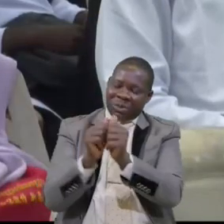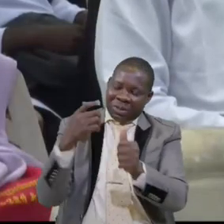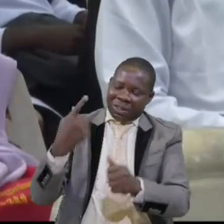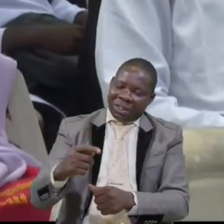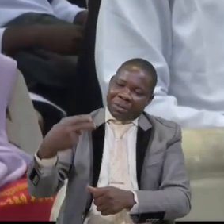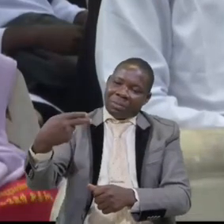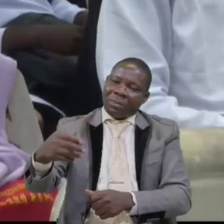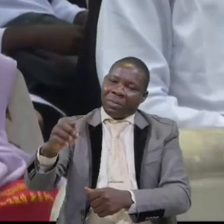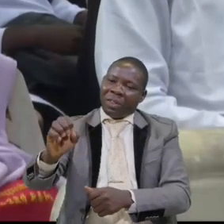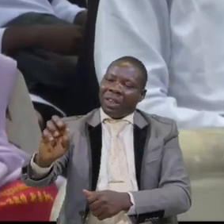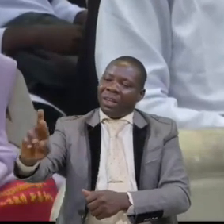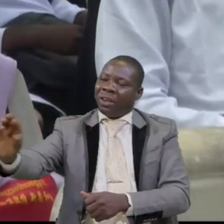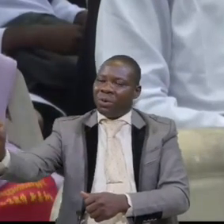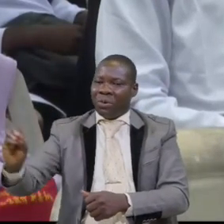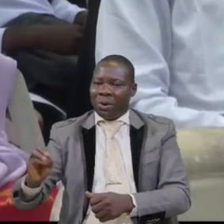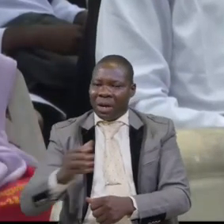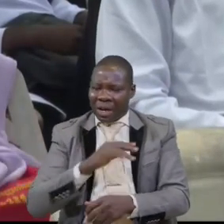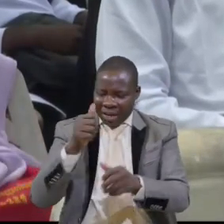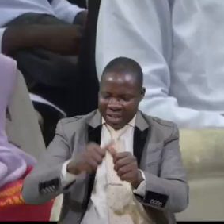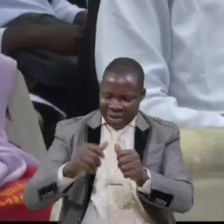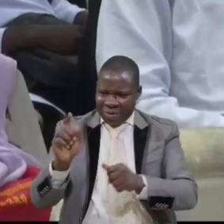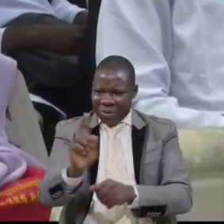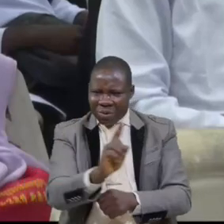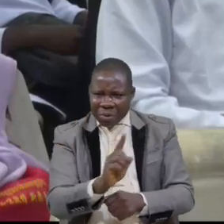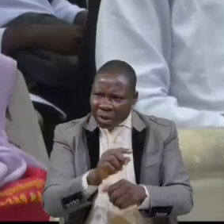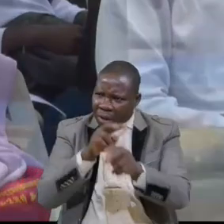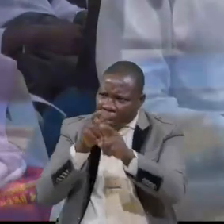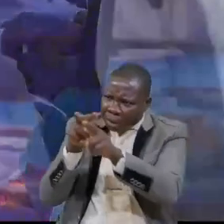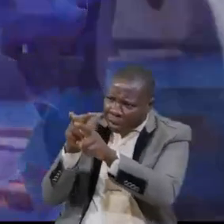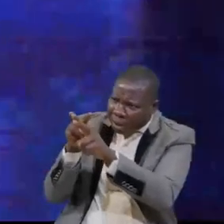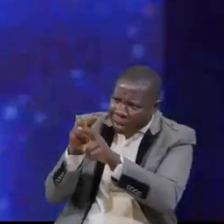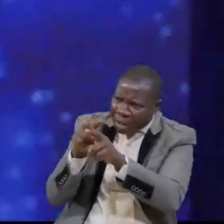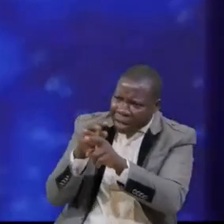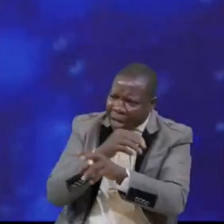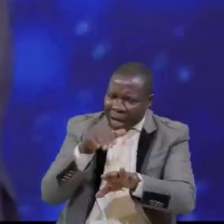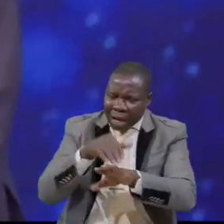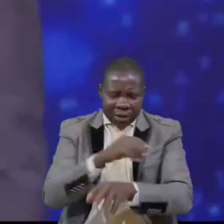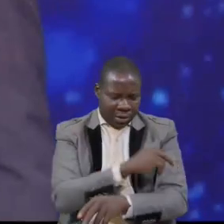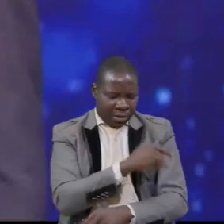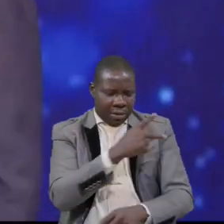regarde. Ils regardent les Nebuchadnezzar. Et ils disent, oh,